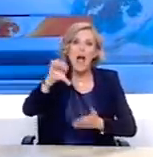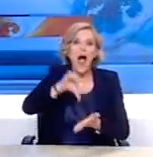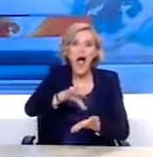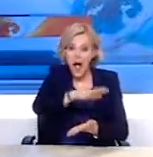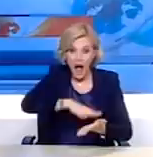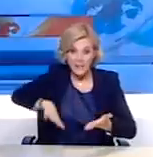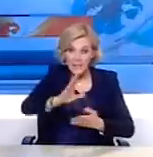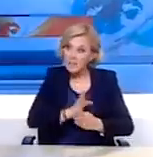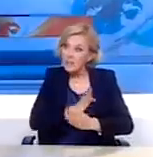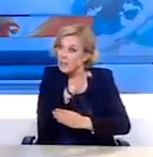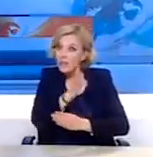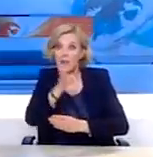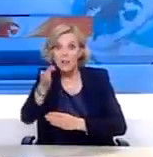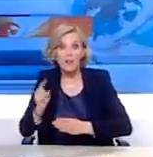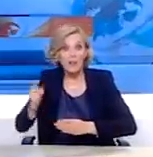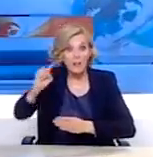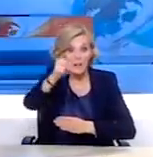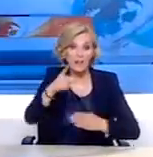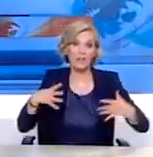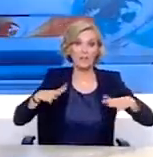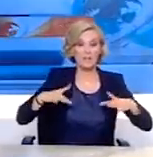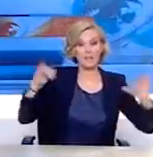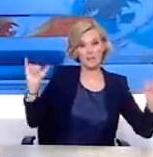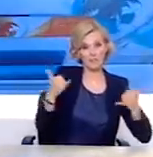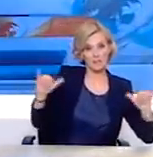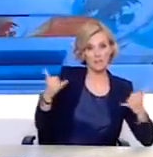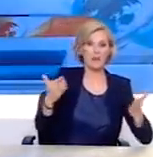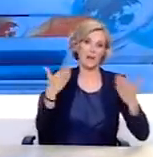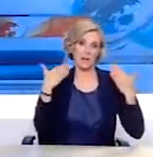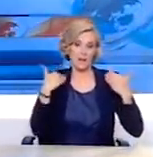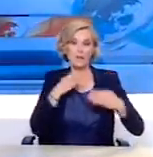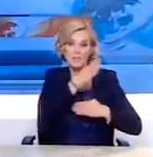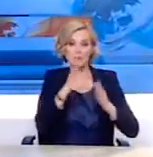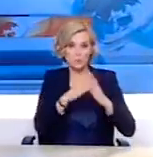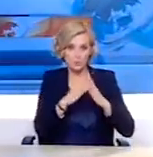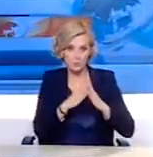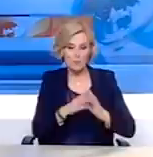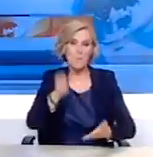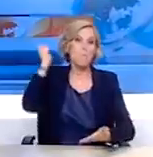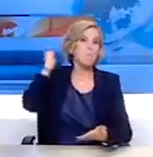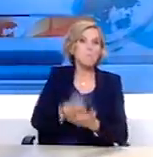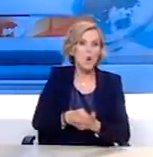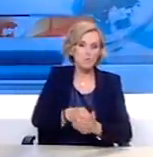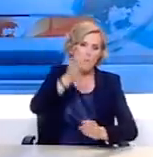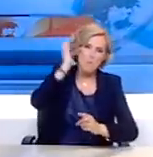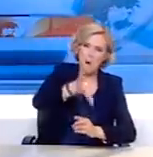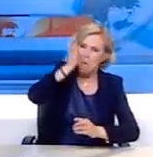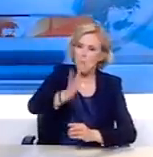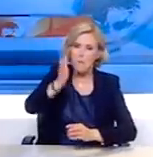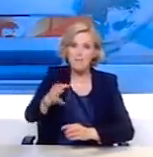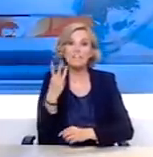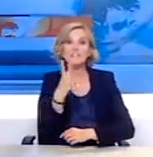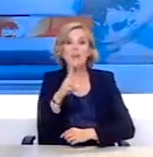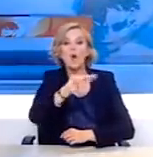γίνεται καταχρηστικά και για λόγους αναψυχής, δηλαδή προς εξοχικές κατοικίες, το πρόστιμο θα διπλασιάζεται στα 300